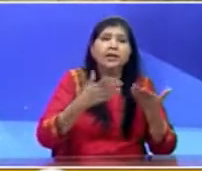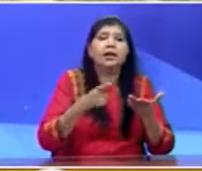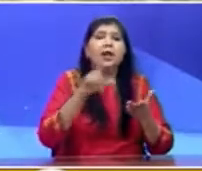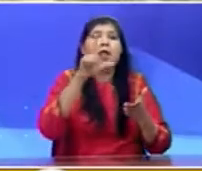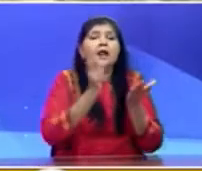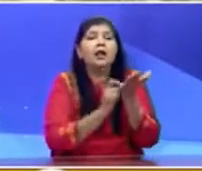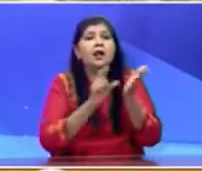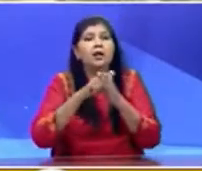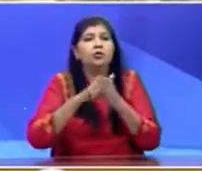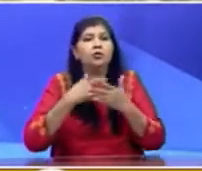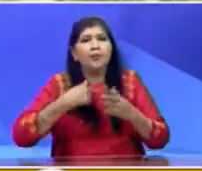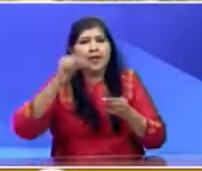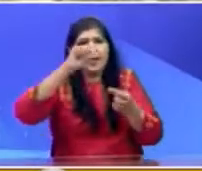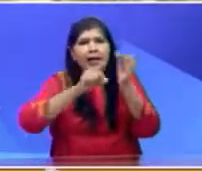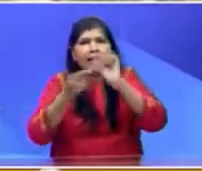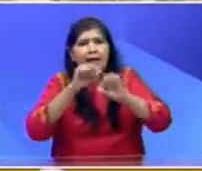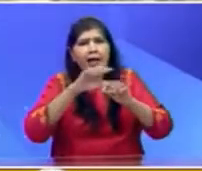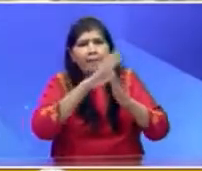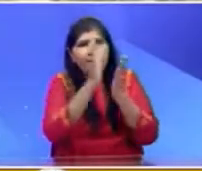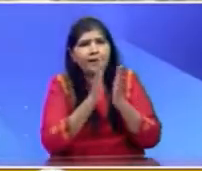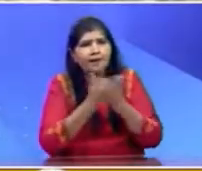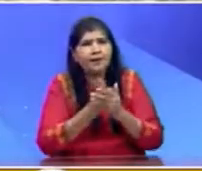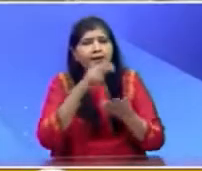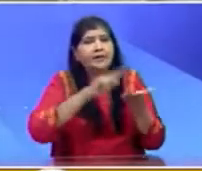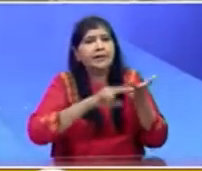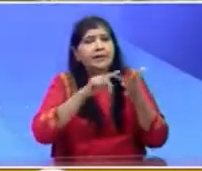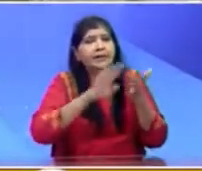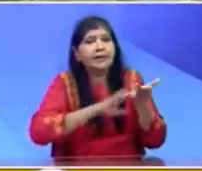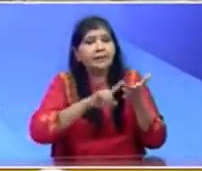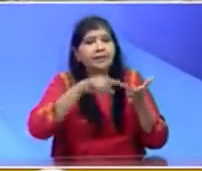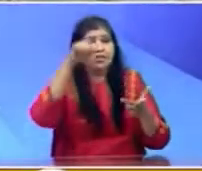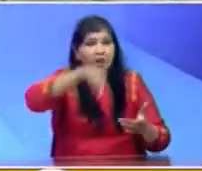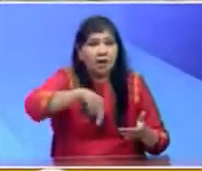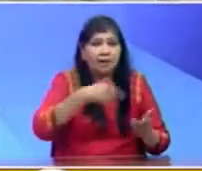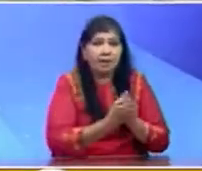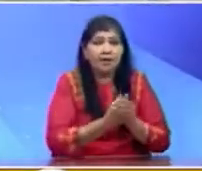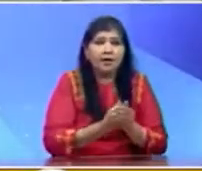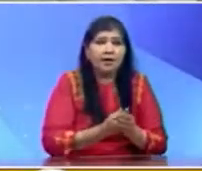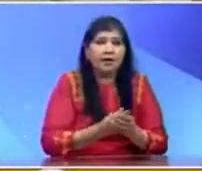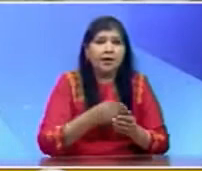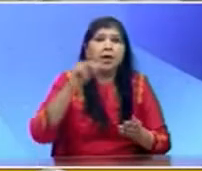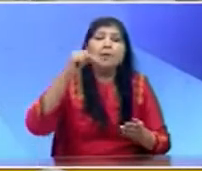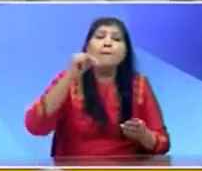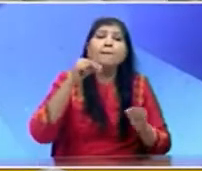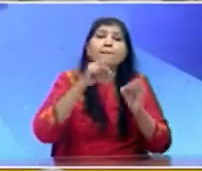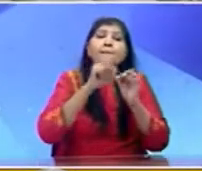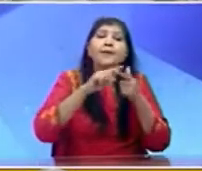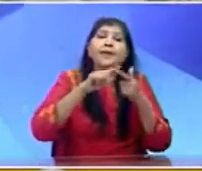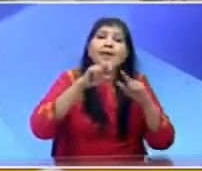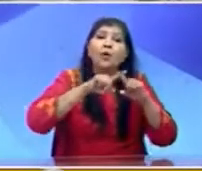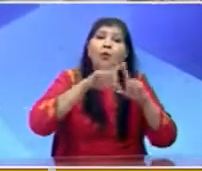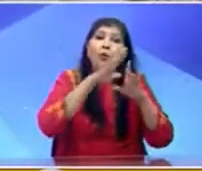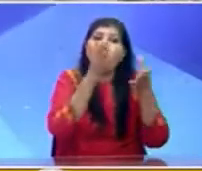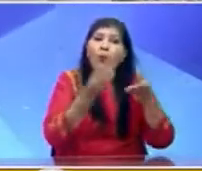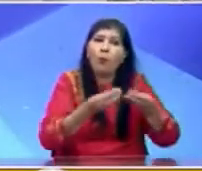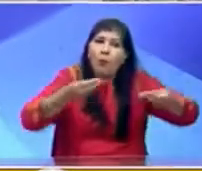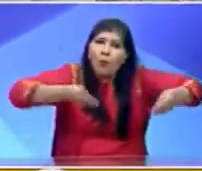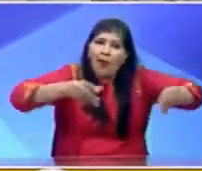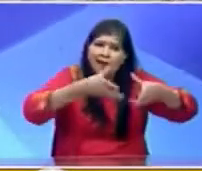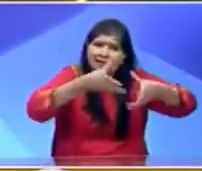अपनी एक लैब भी बनवाई। निमित जी अब शहद और बी वैक्स से अच्छी कमाई कर रहे